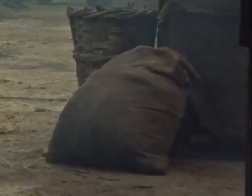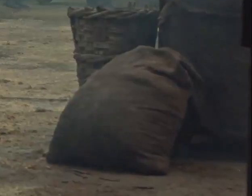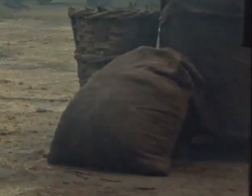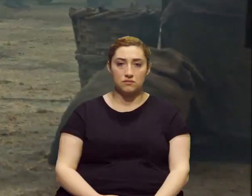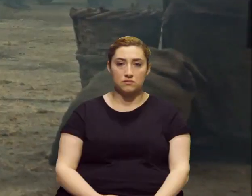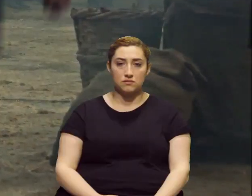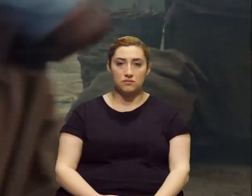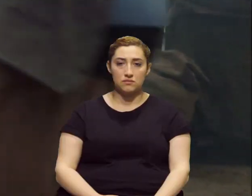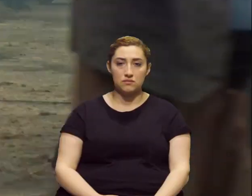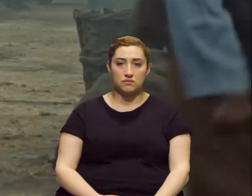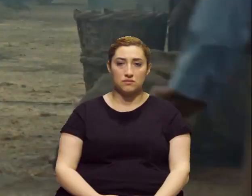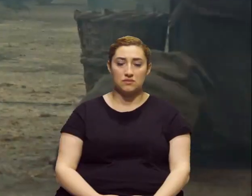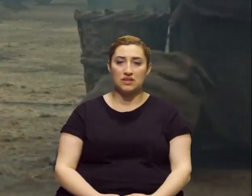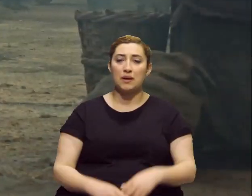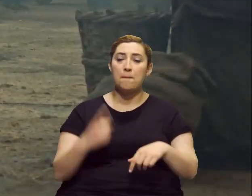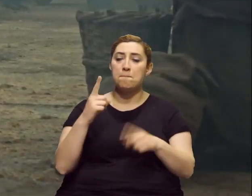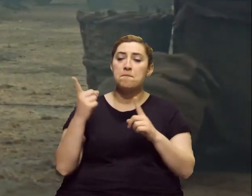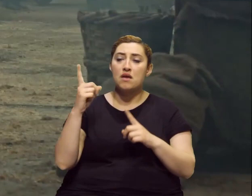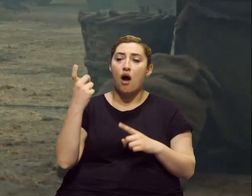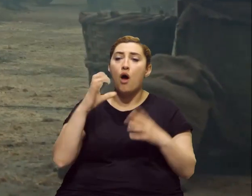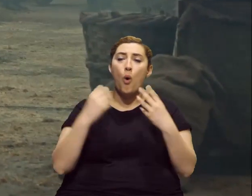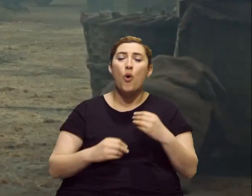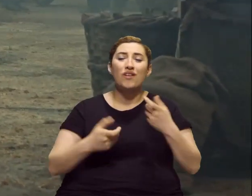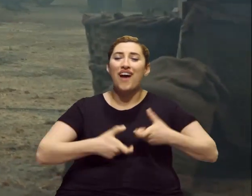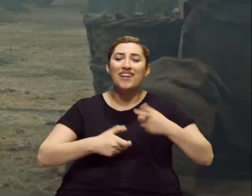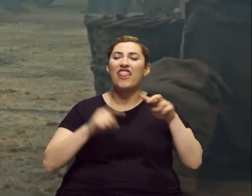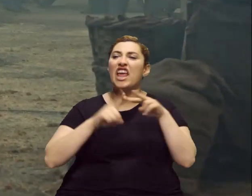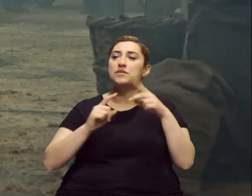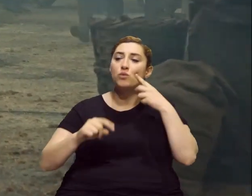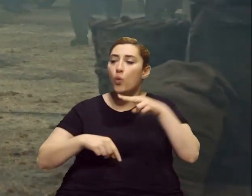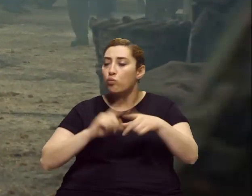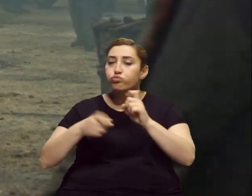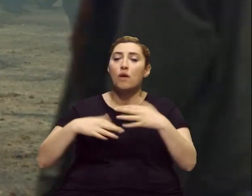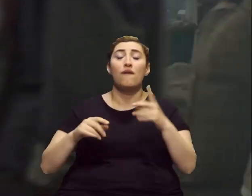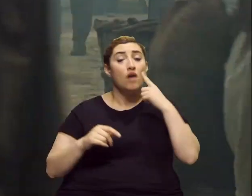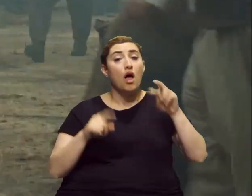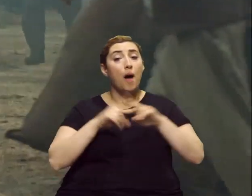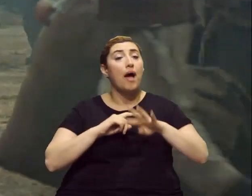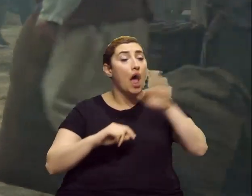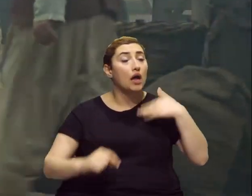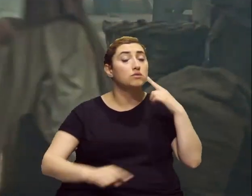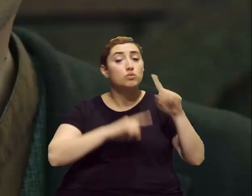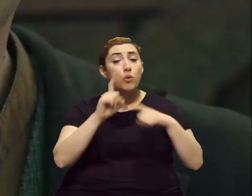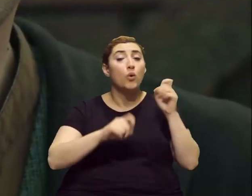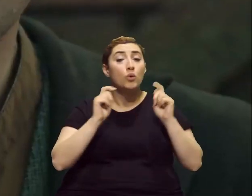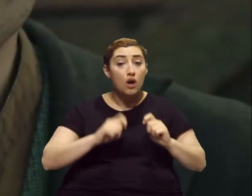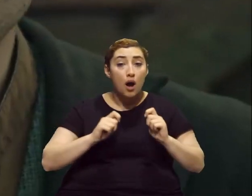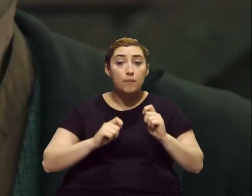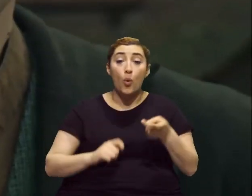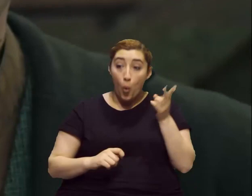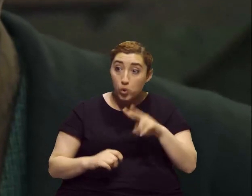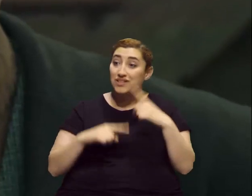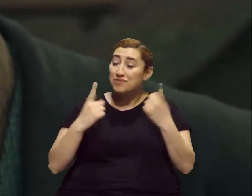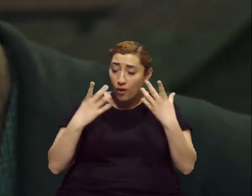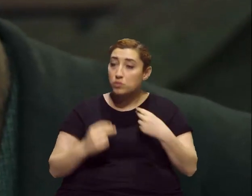Ahmet limanda. Sadık bir ay oldu. Gardiyan Necmi'nin bir türlü izini bulamadık. Vallahi Ahmet, sormadığımız etmediğimiz yer kalmadı. Ölse